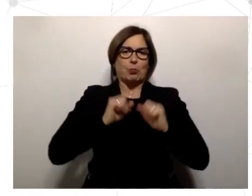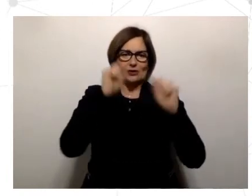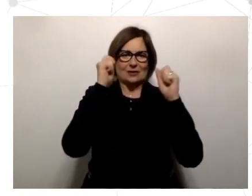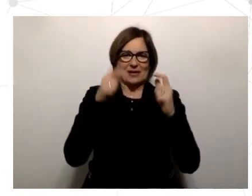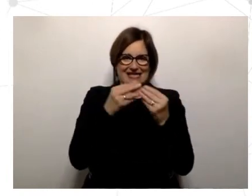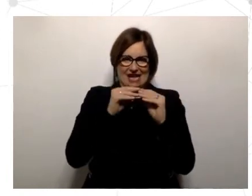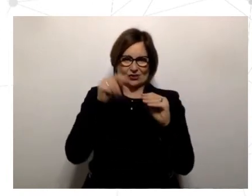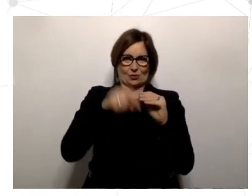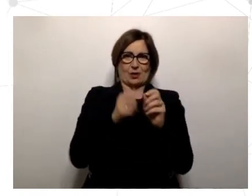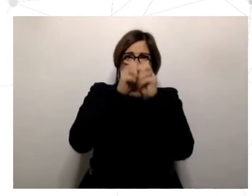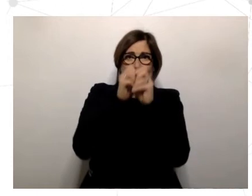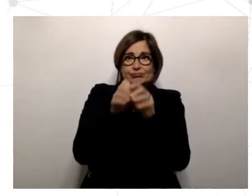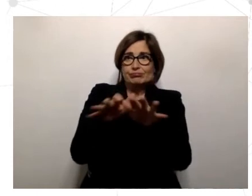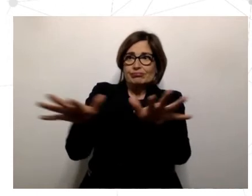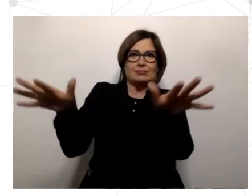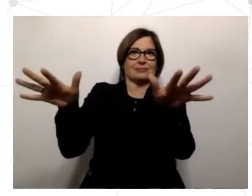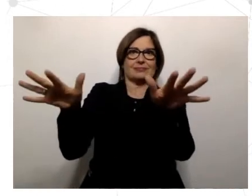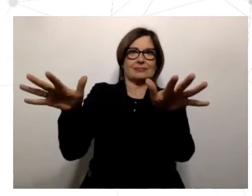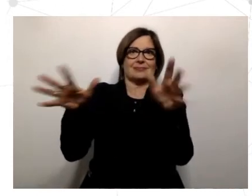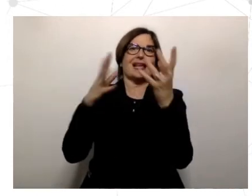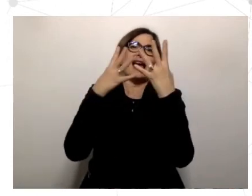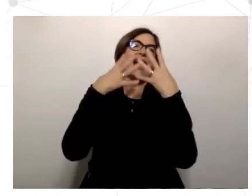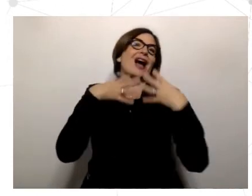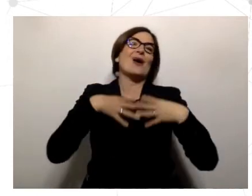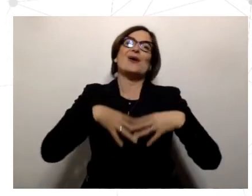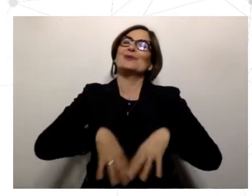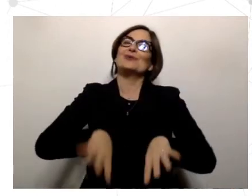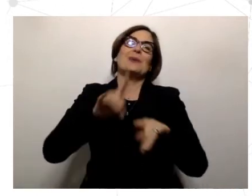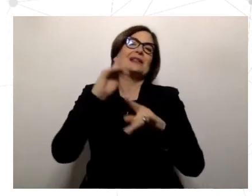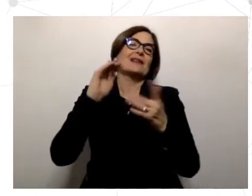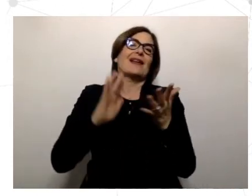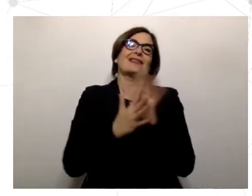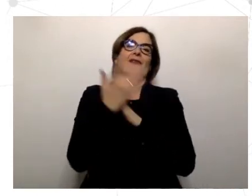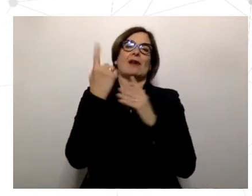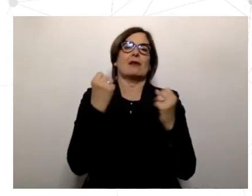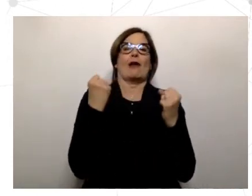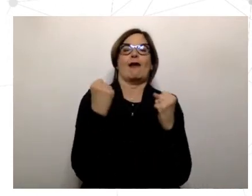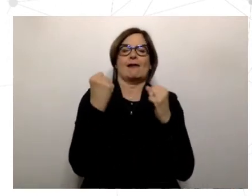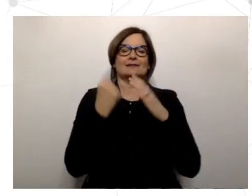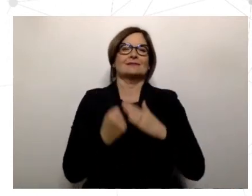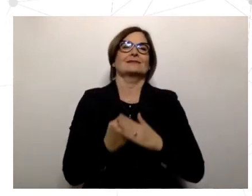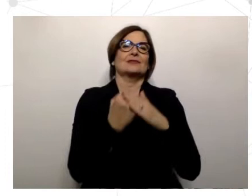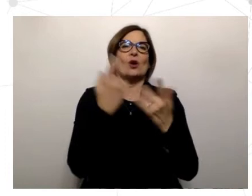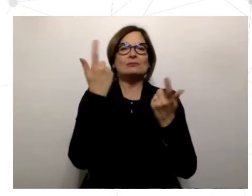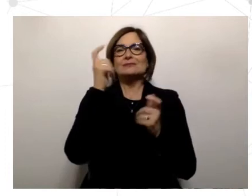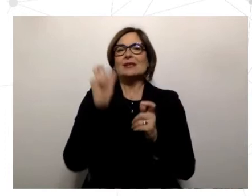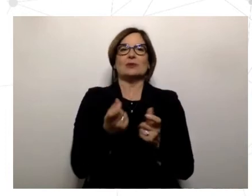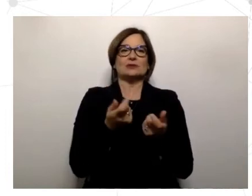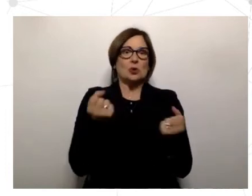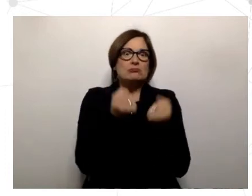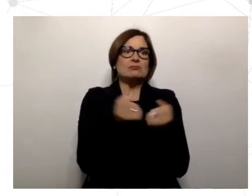questo strumento, automaticamente diventi un suo sostenitore, un suo advocate, cioè una persona che